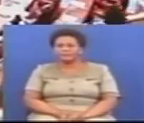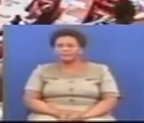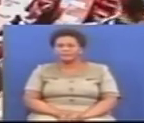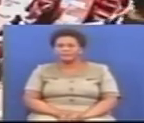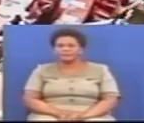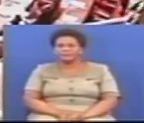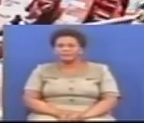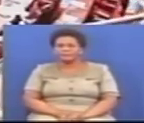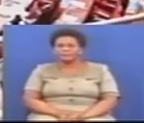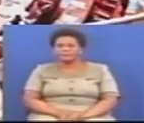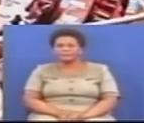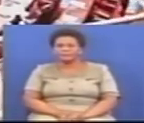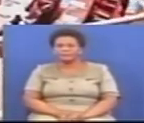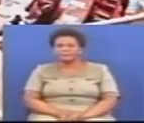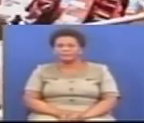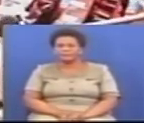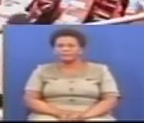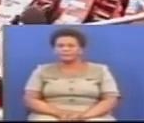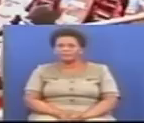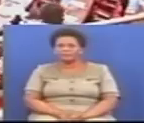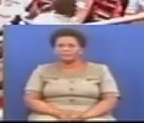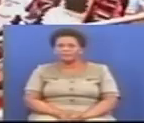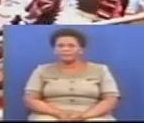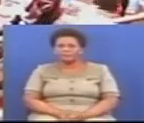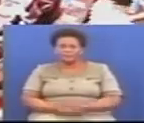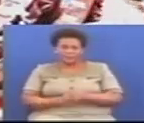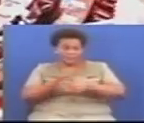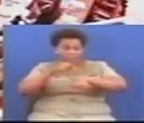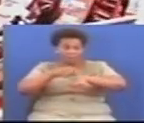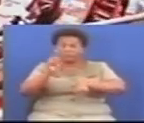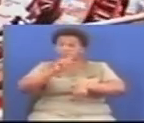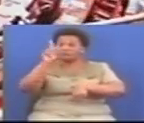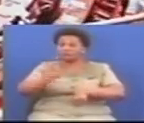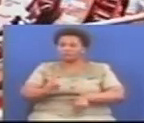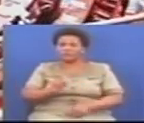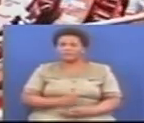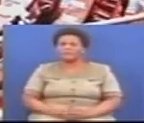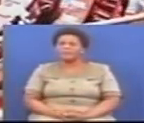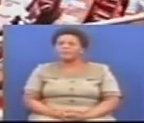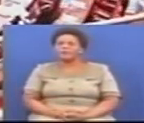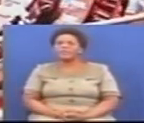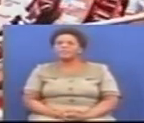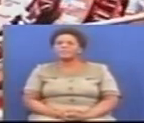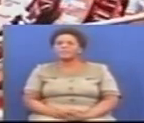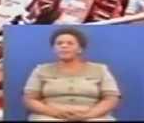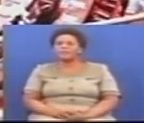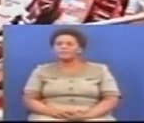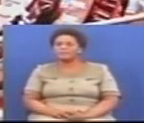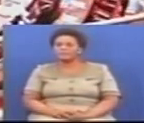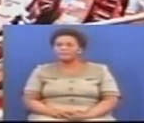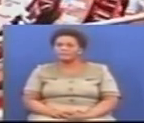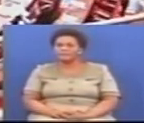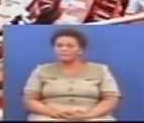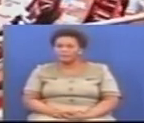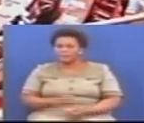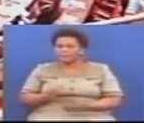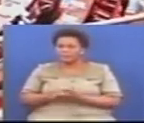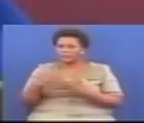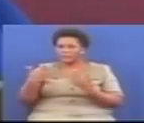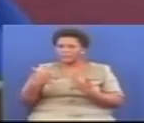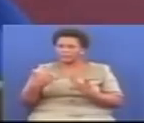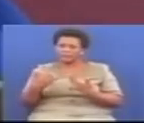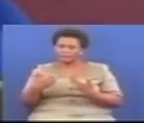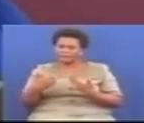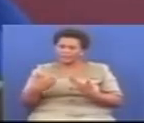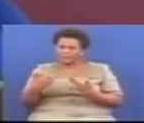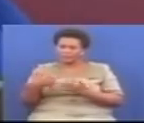Mipango. Katibu. Maswali. Tunaanza na ofisi ya Rais, Tawala za Mikoa na Serikali za Mitaa. Swali